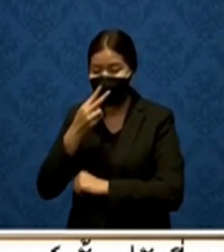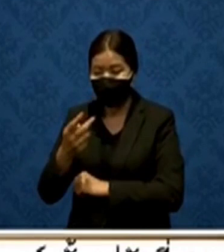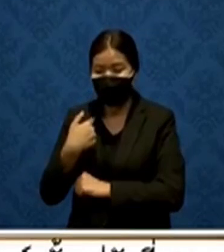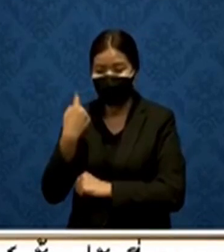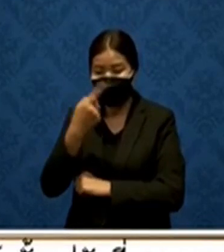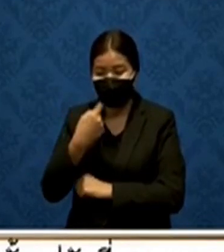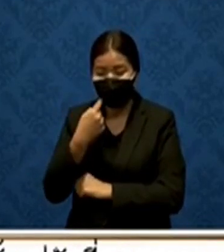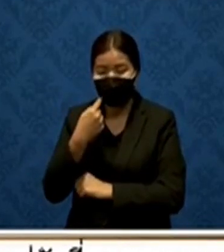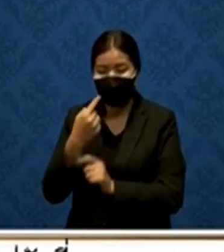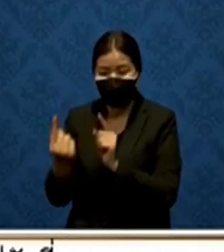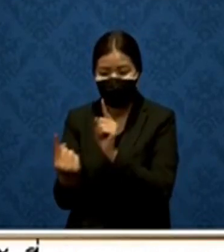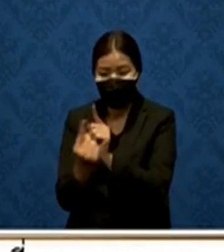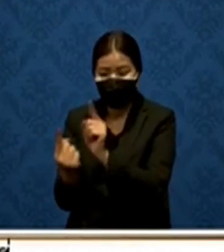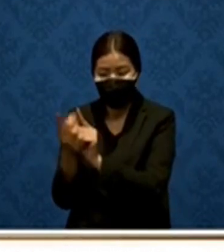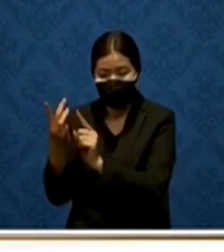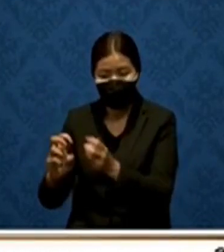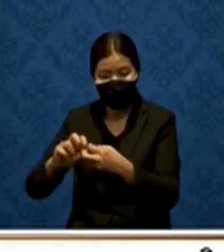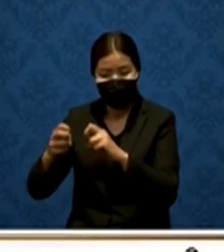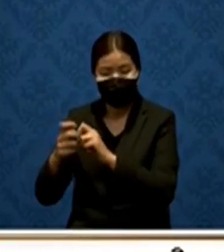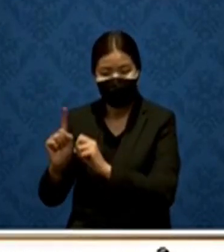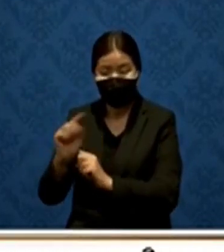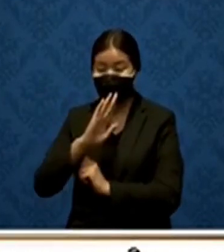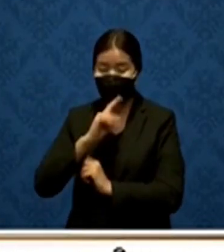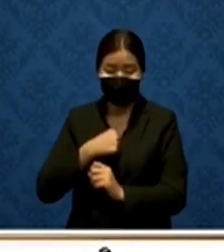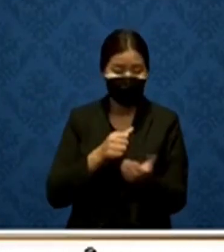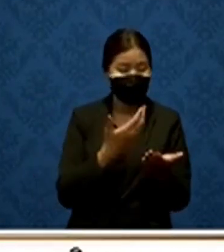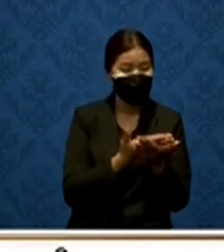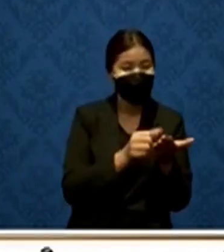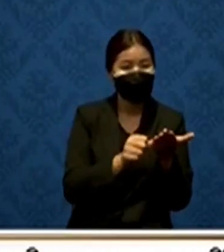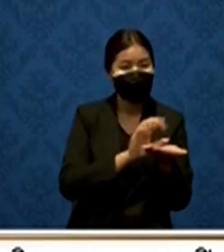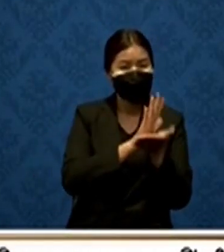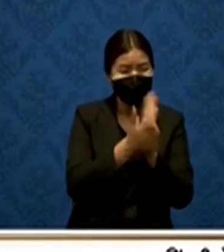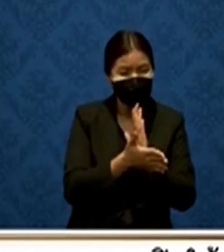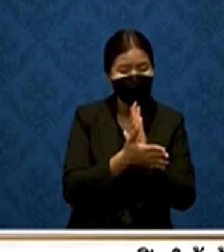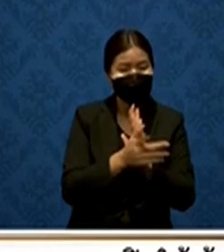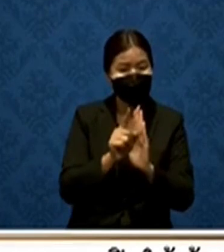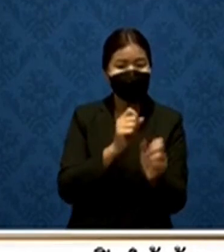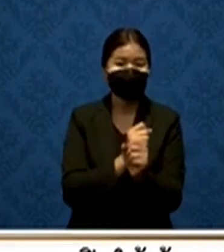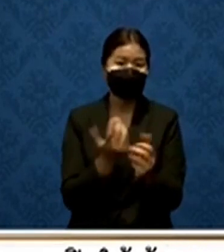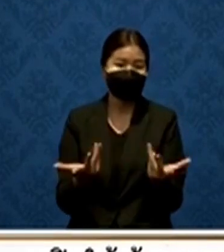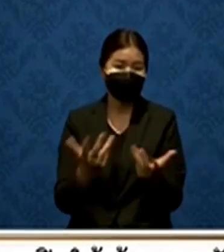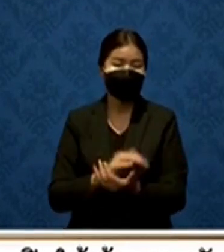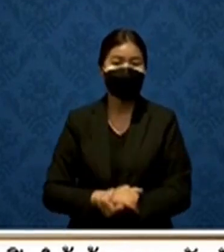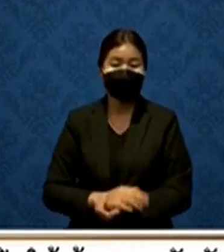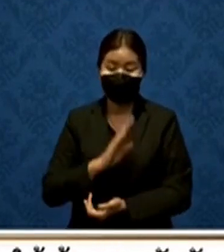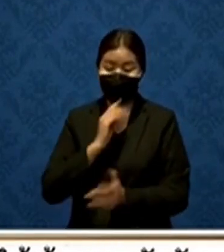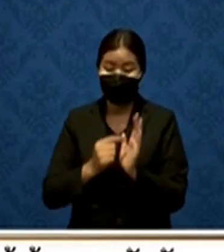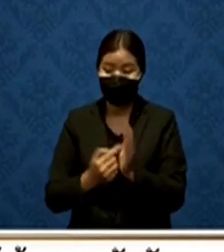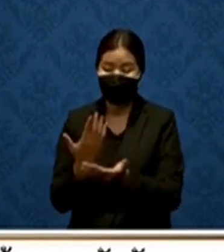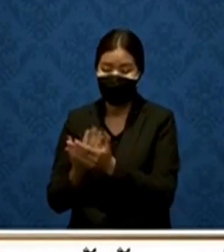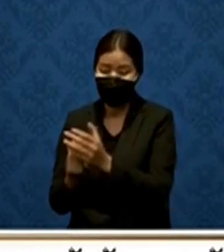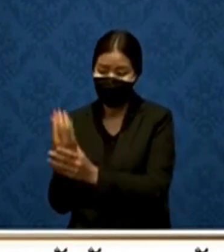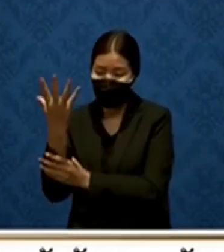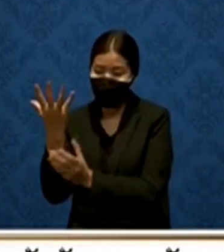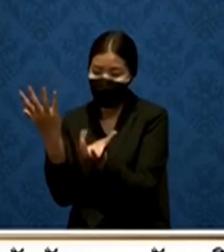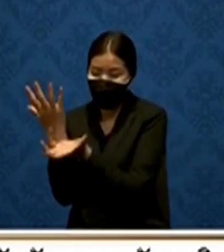วรายกวรณีไม่ใช่ถ้าจะให้ปับราคาอนุญาตหมดไม่ว่าเป็นต้นทุนเท่าไรถ